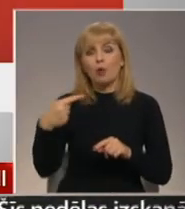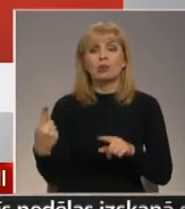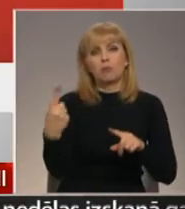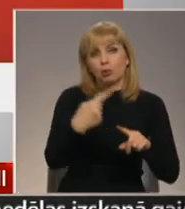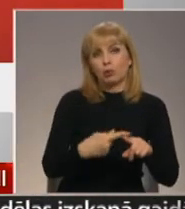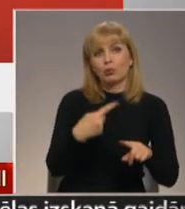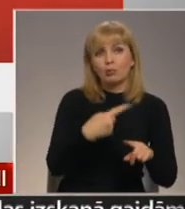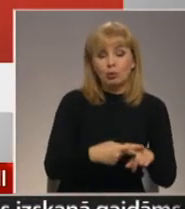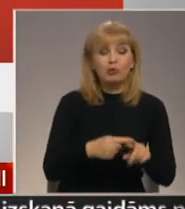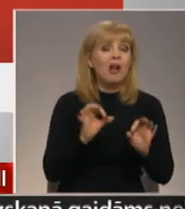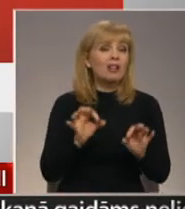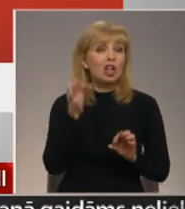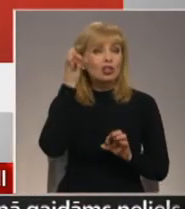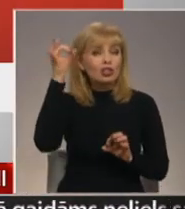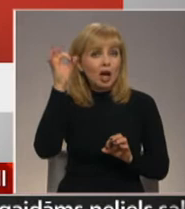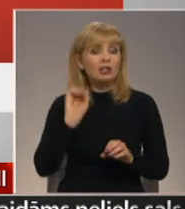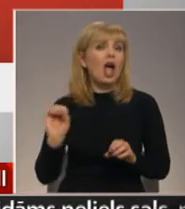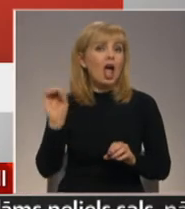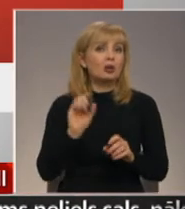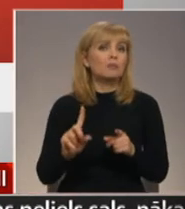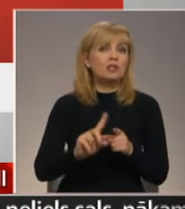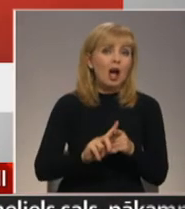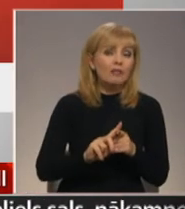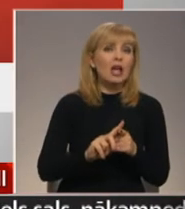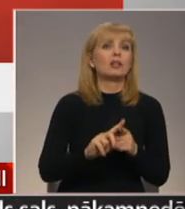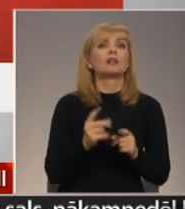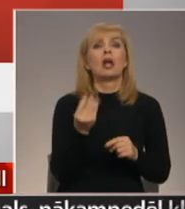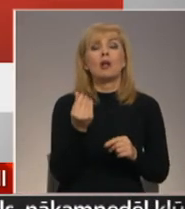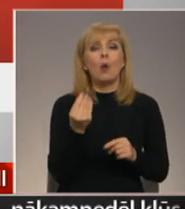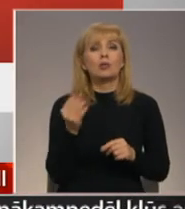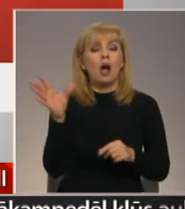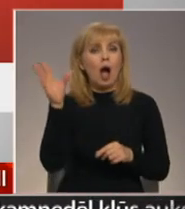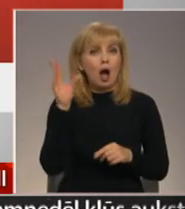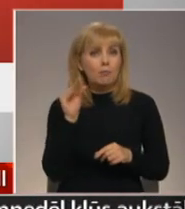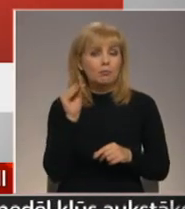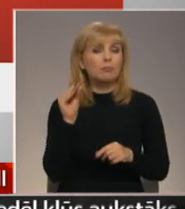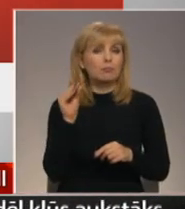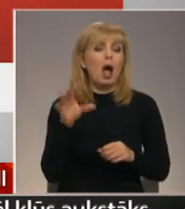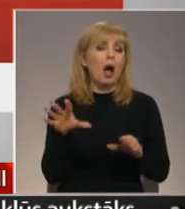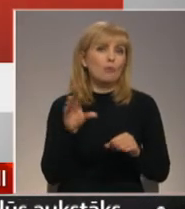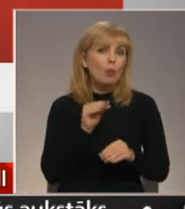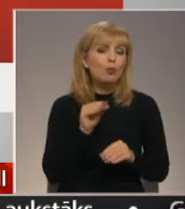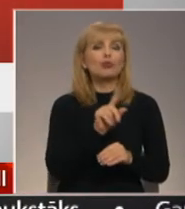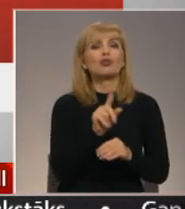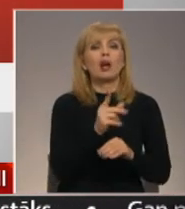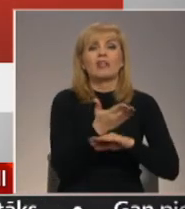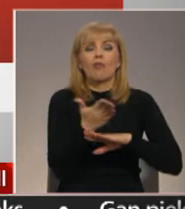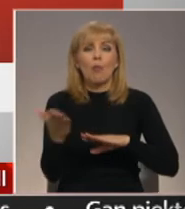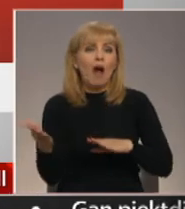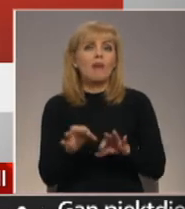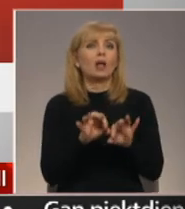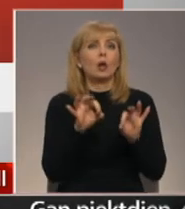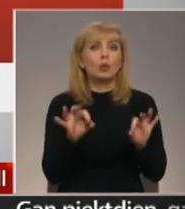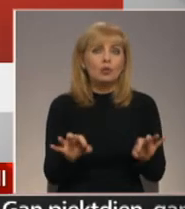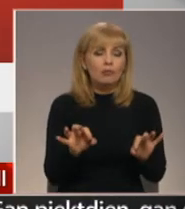Šobrīd sakrīt vienlaicīgi Eiropas Savienības līdzekļu apgūves periods un novēlot tā uzsākšanu ar virkni vērienīgu